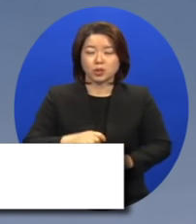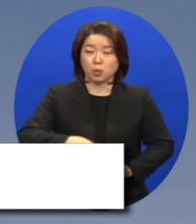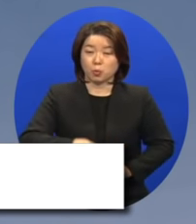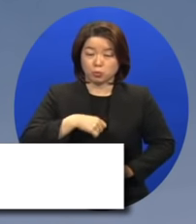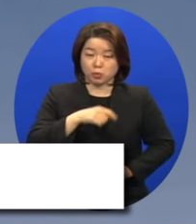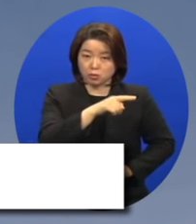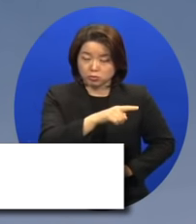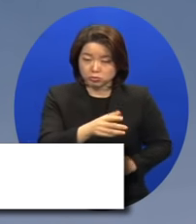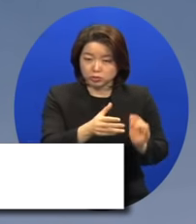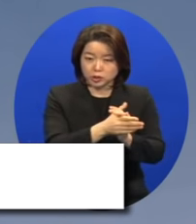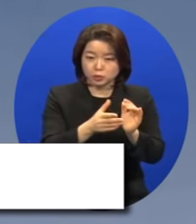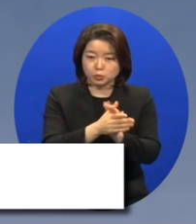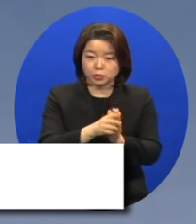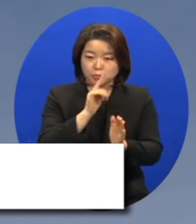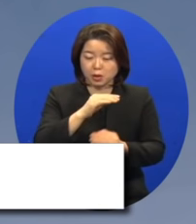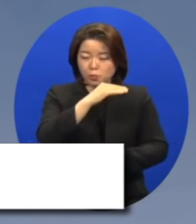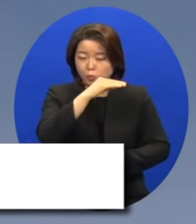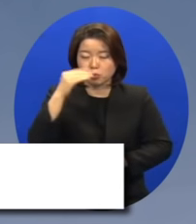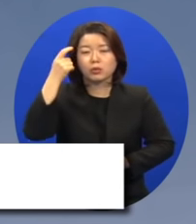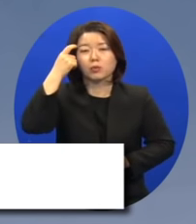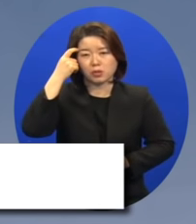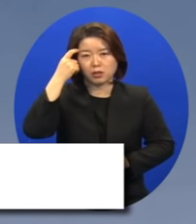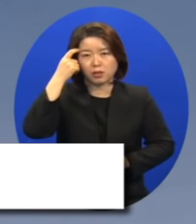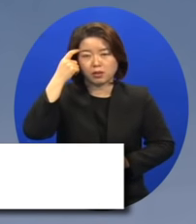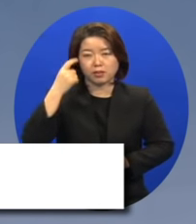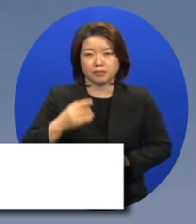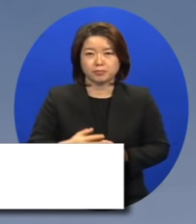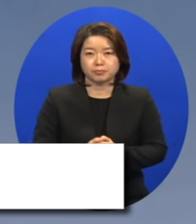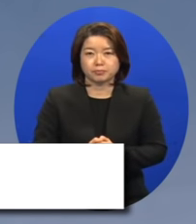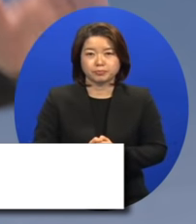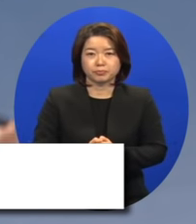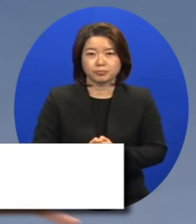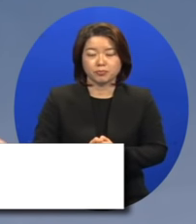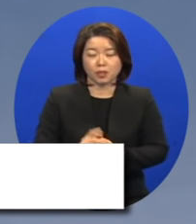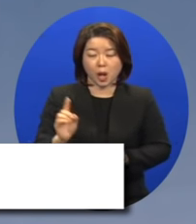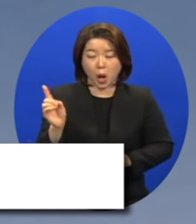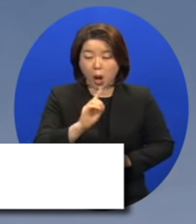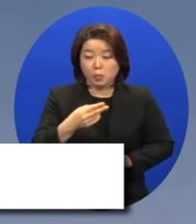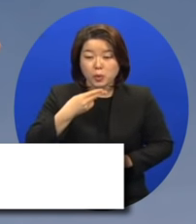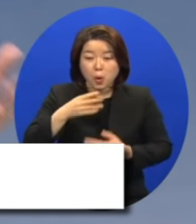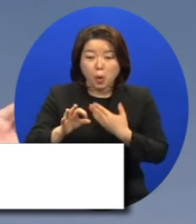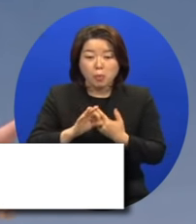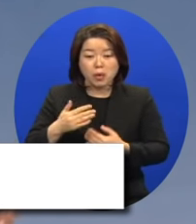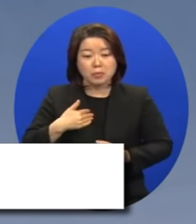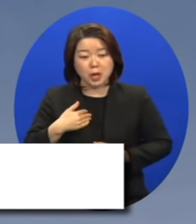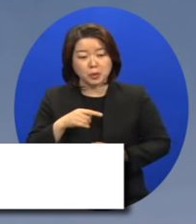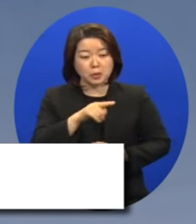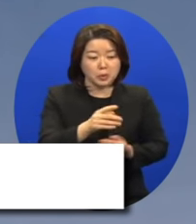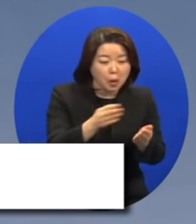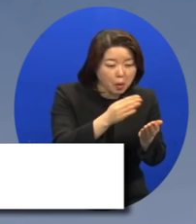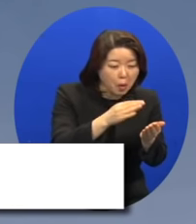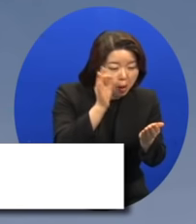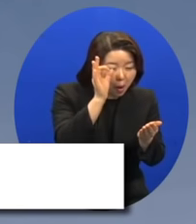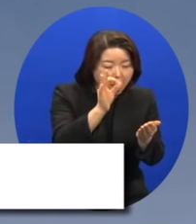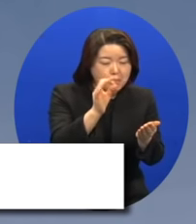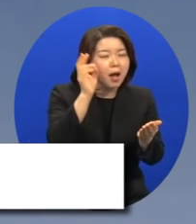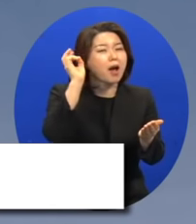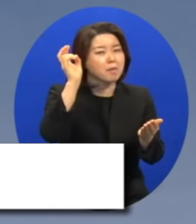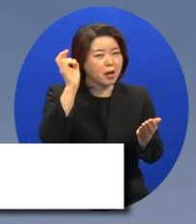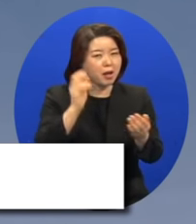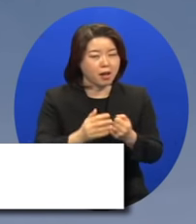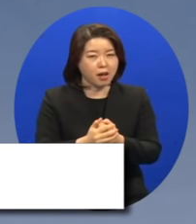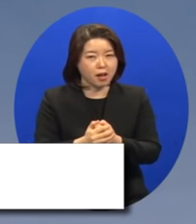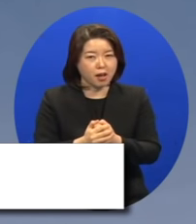저는그가옳다고생각했어요.만약 다른사람이아무도없었다면나도 가서살펴봤을것이다